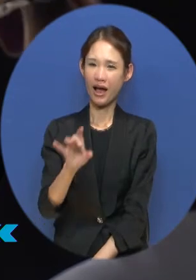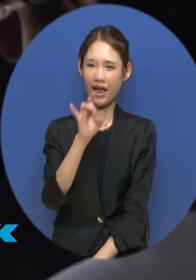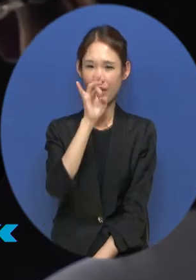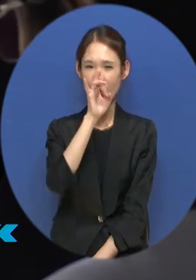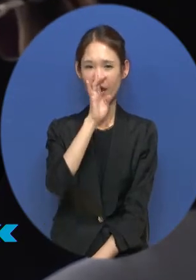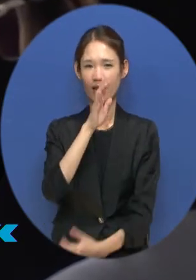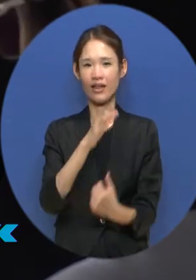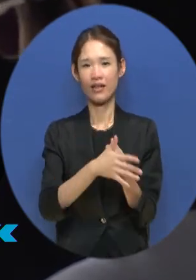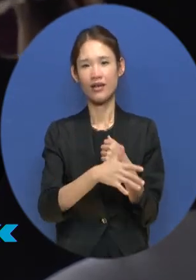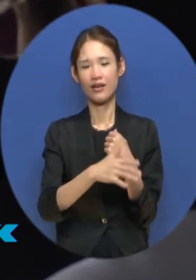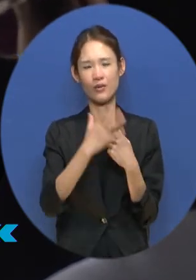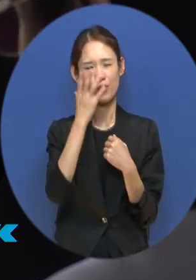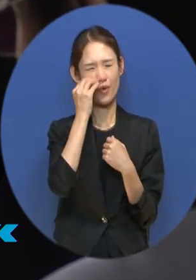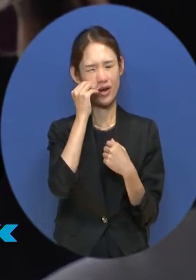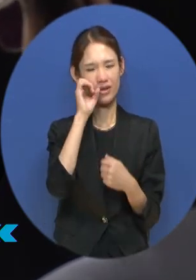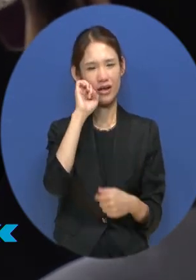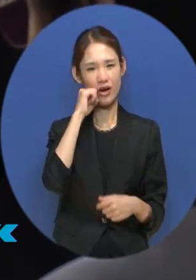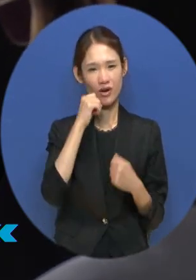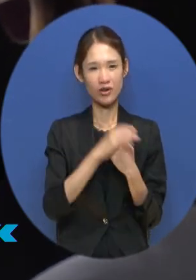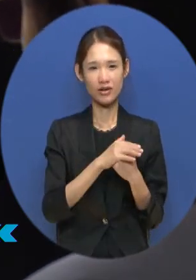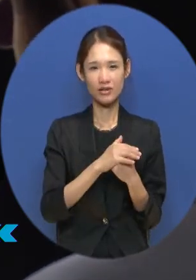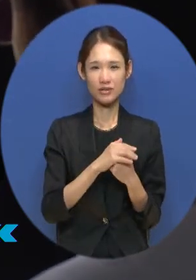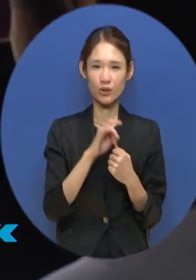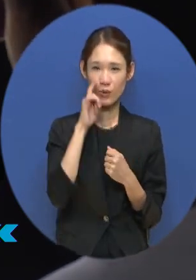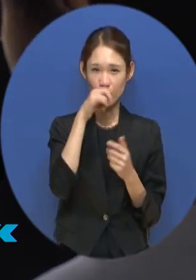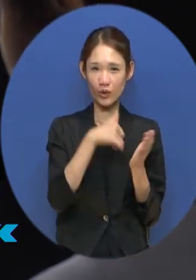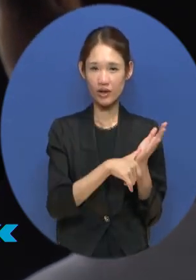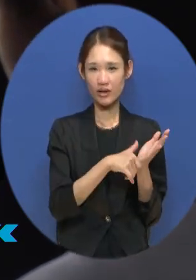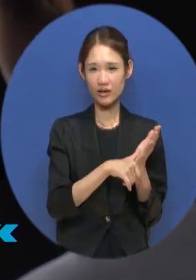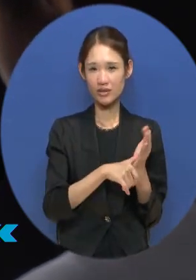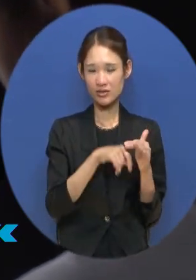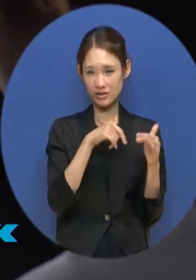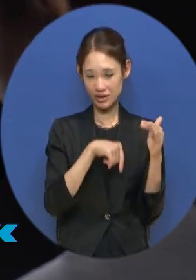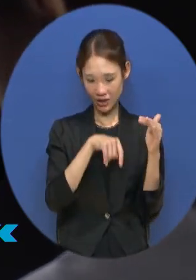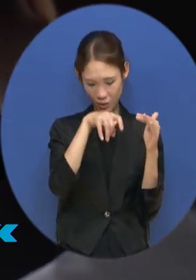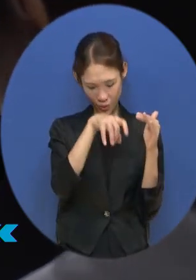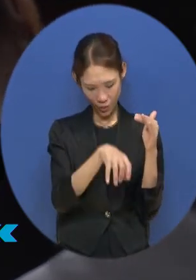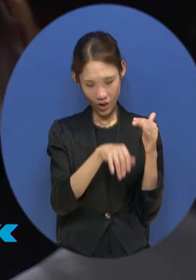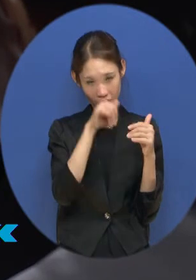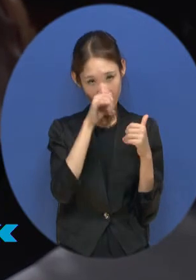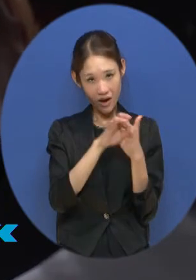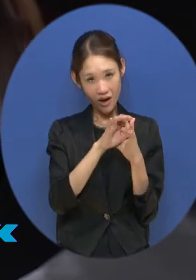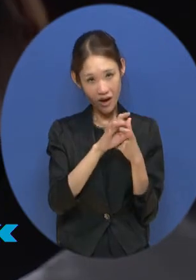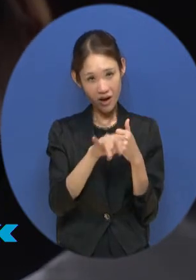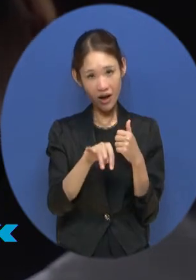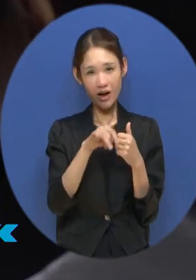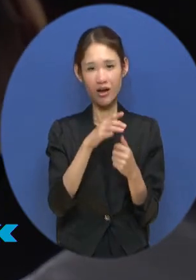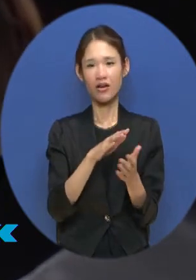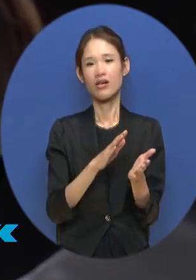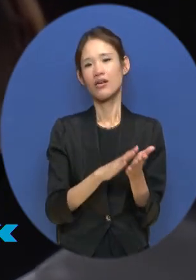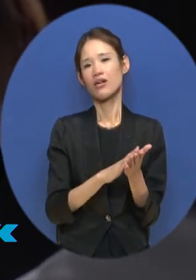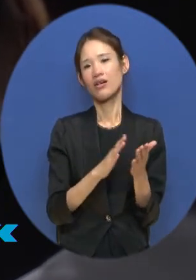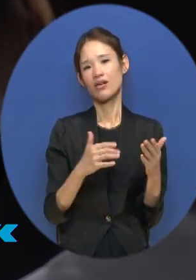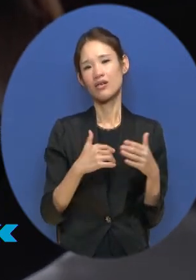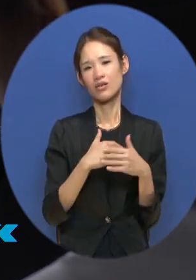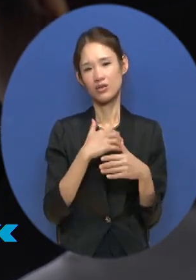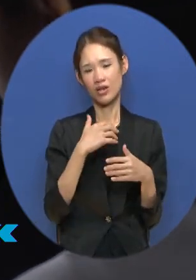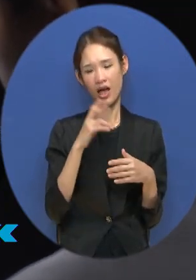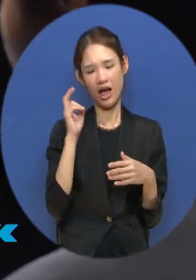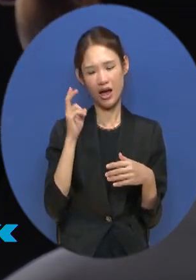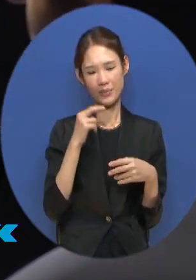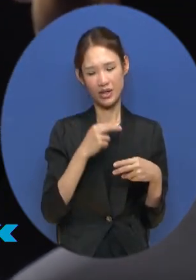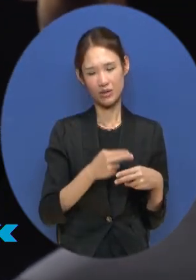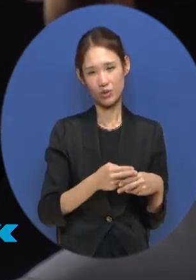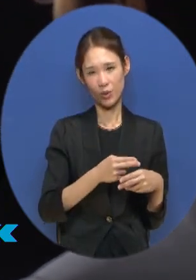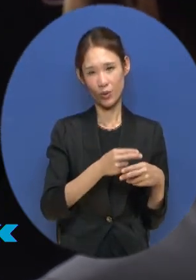힘든 그런 구조고요. 예. 또 특히 이제 오염물질 발생원이 지하 공간 내에 있다면은 그 오염물질이 그 제한된 공간 내에서